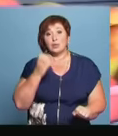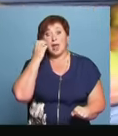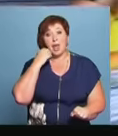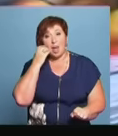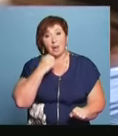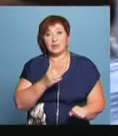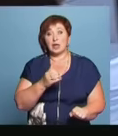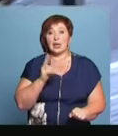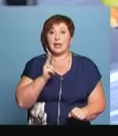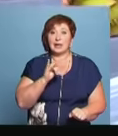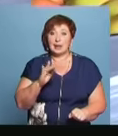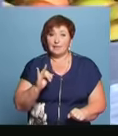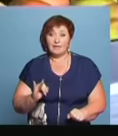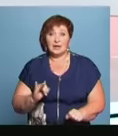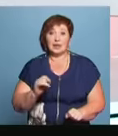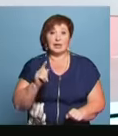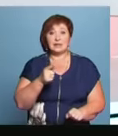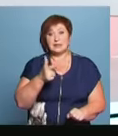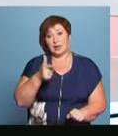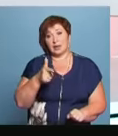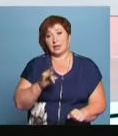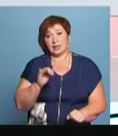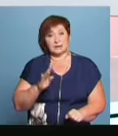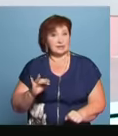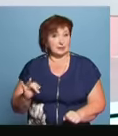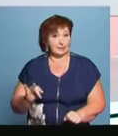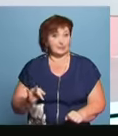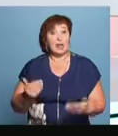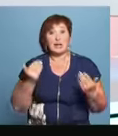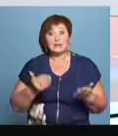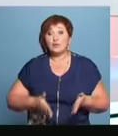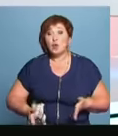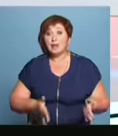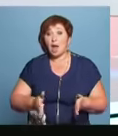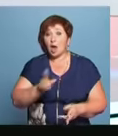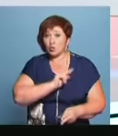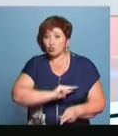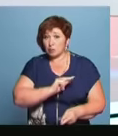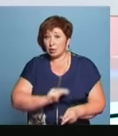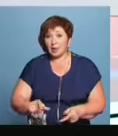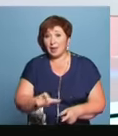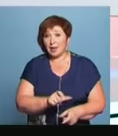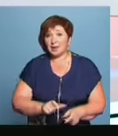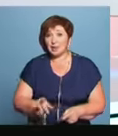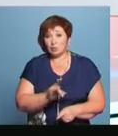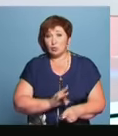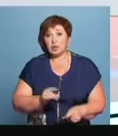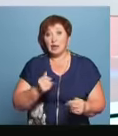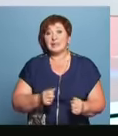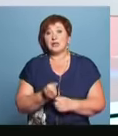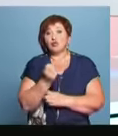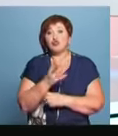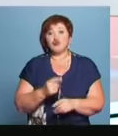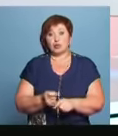из Греции, турецкие томаты и перцы. Сегодня дорожники республики работают на 14 объектах по строительству сельских